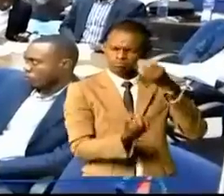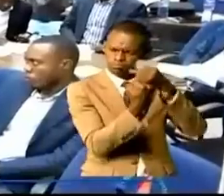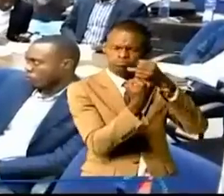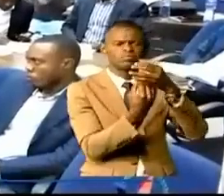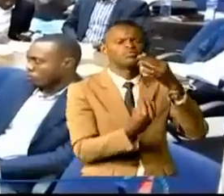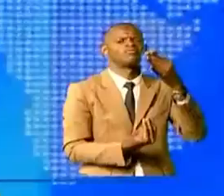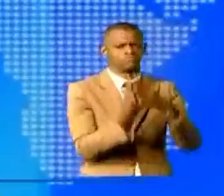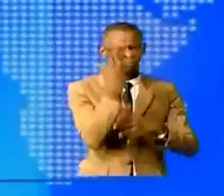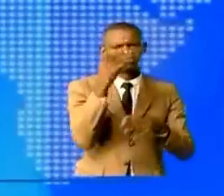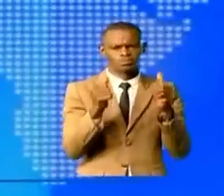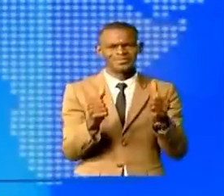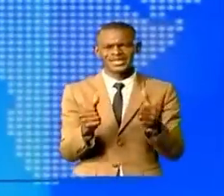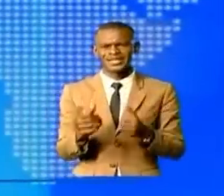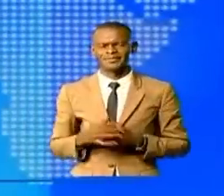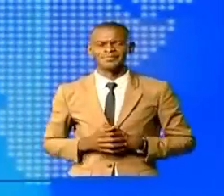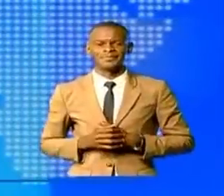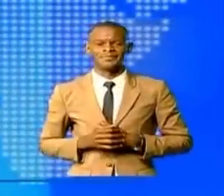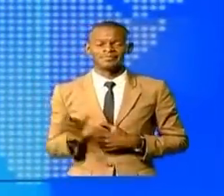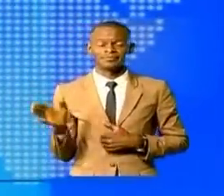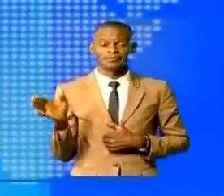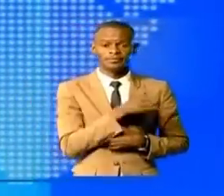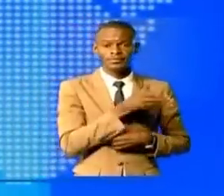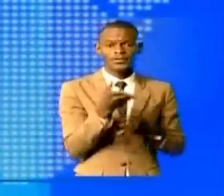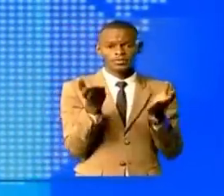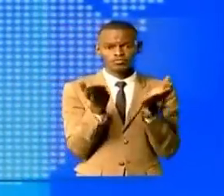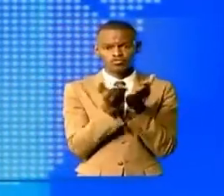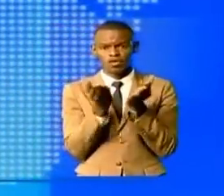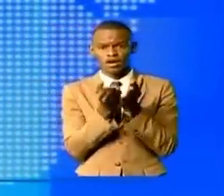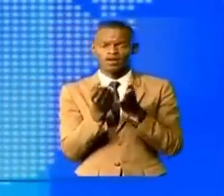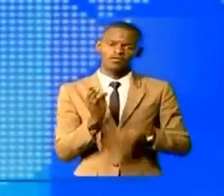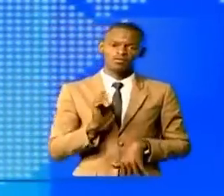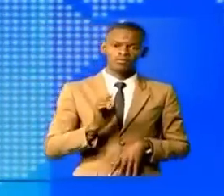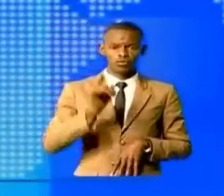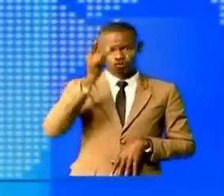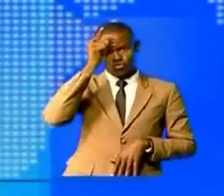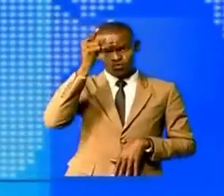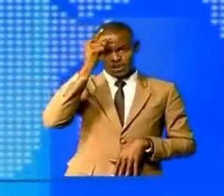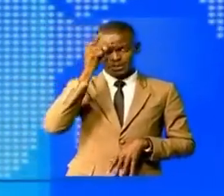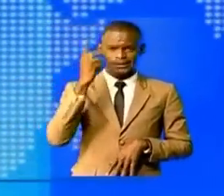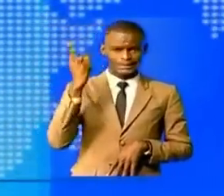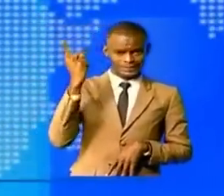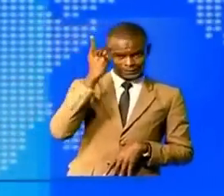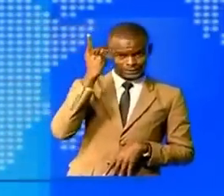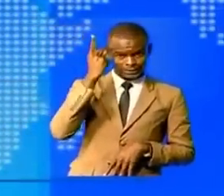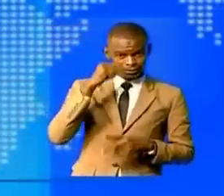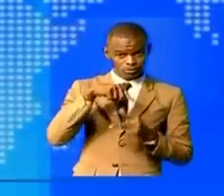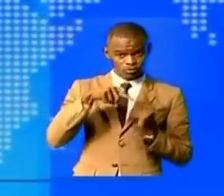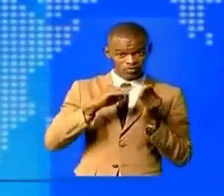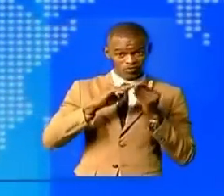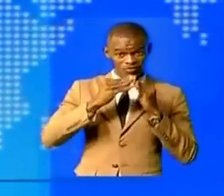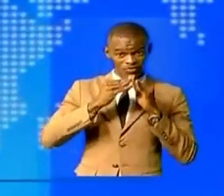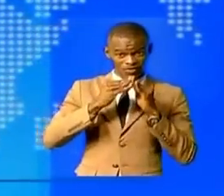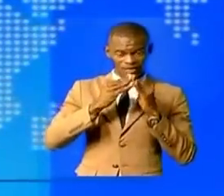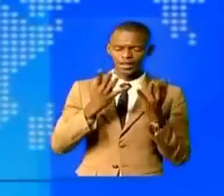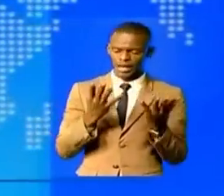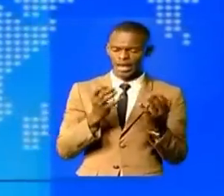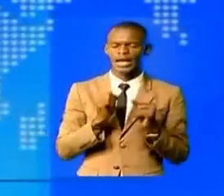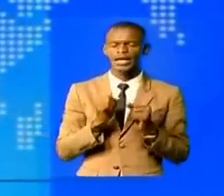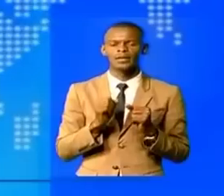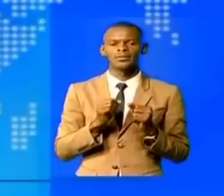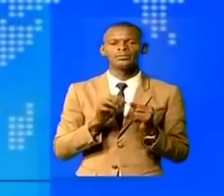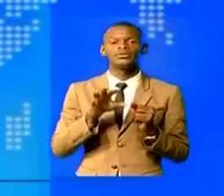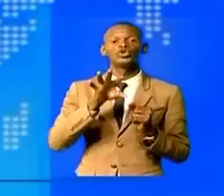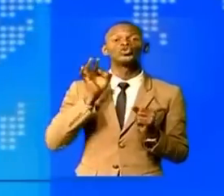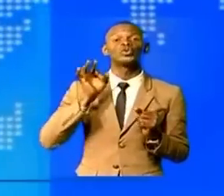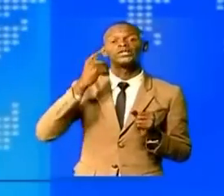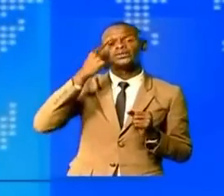besoin. Bukavu, Lubumbashi et Kinshasa, trois villes du pays choisies pour expérimenter le projet de promotion